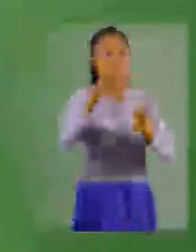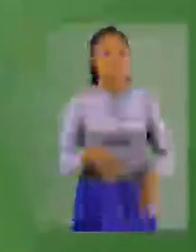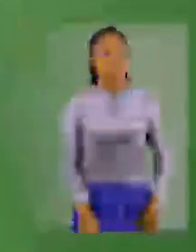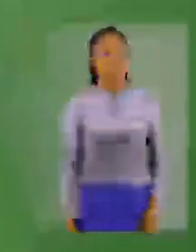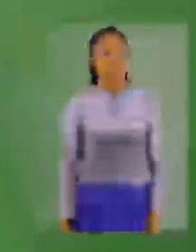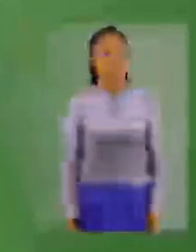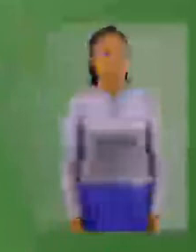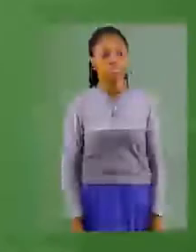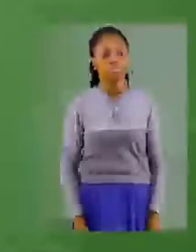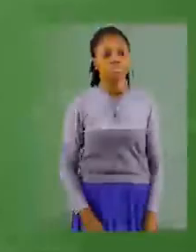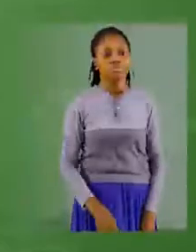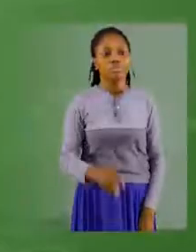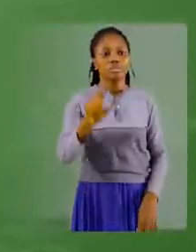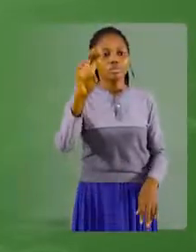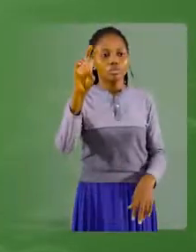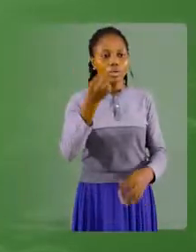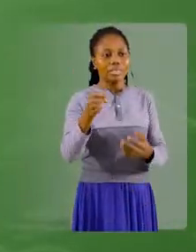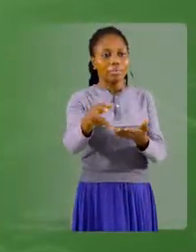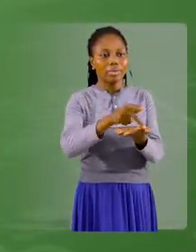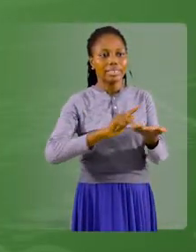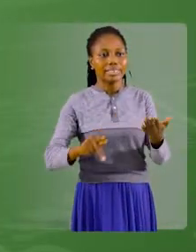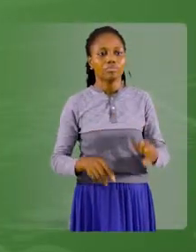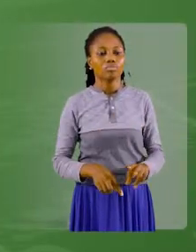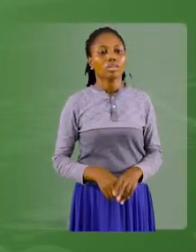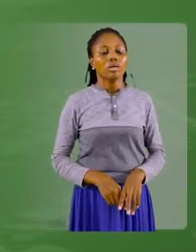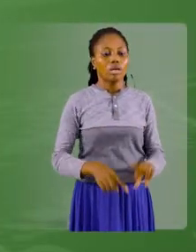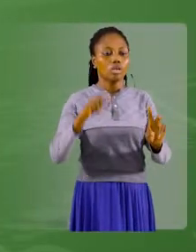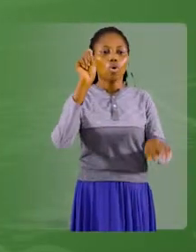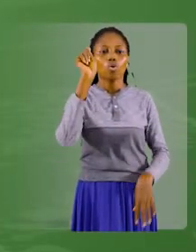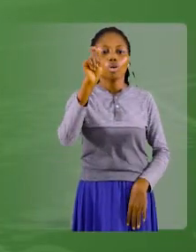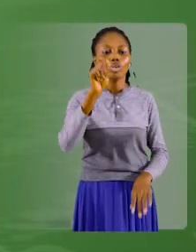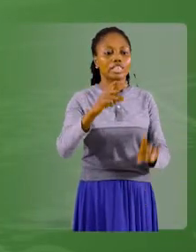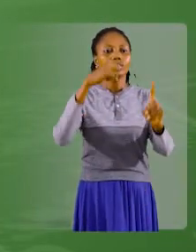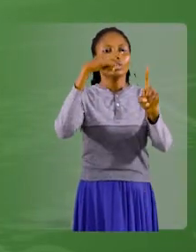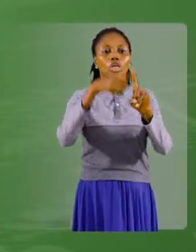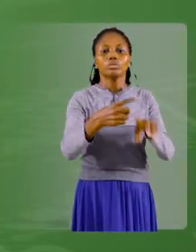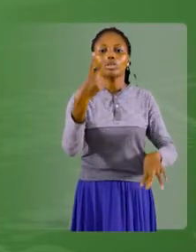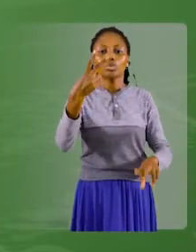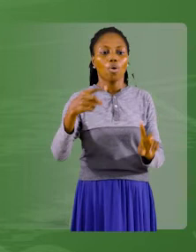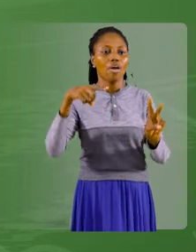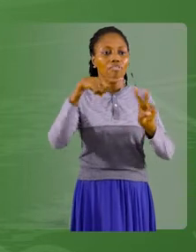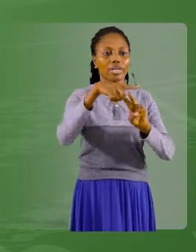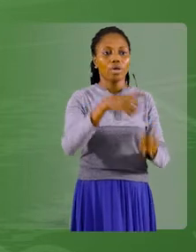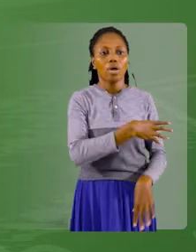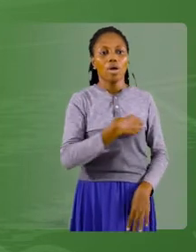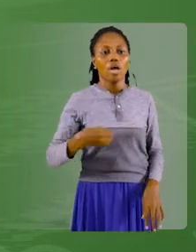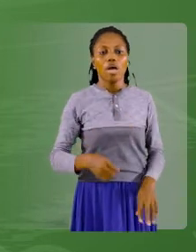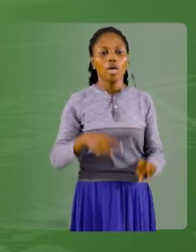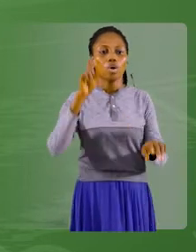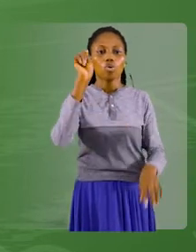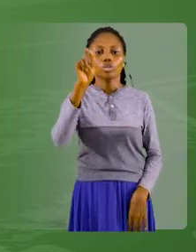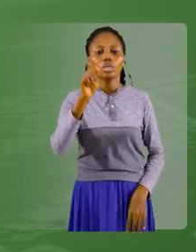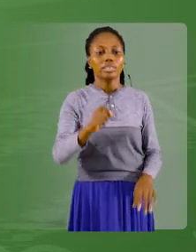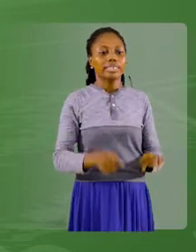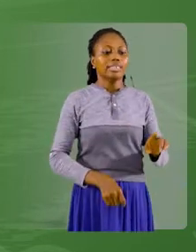vecteur ». 3e séance. Coordonnées d'une somme de 2 vecteurs et coordonnées du produit d'un vecteur